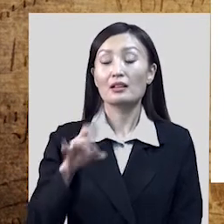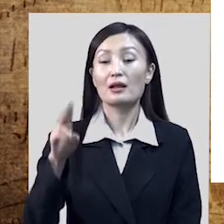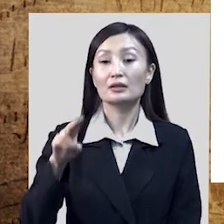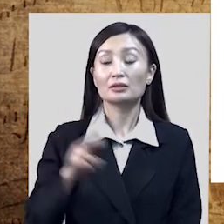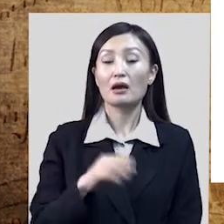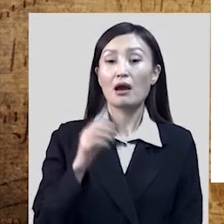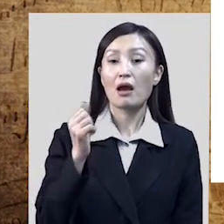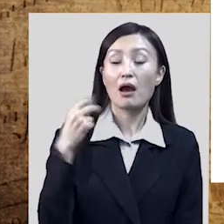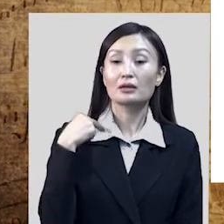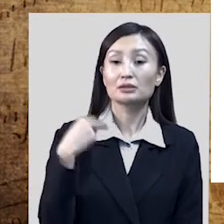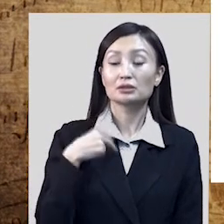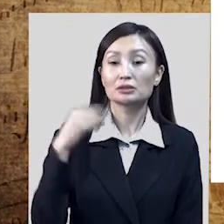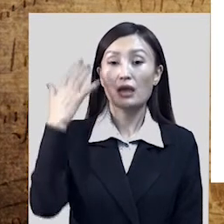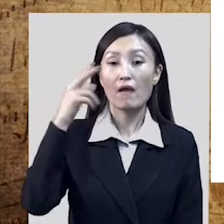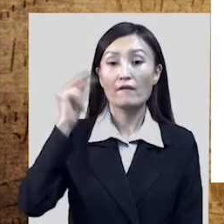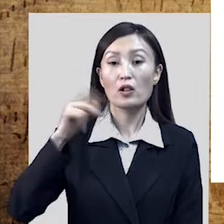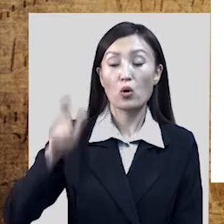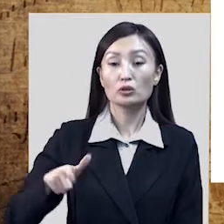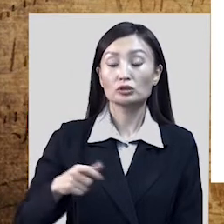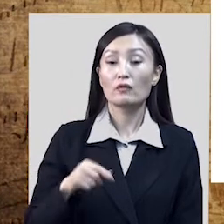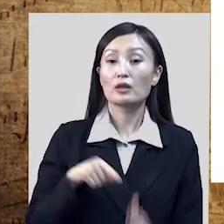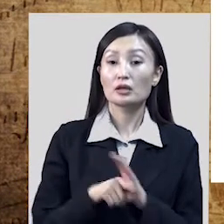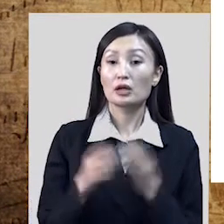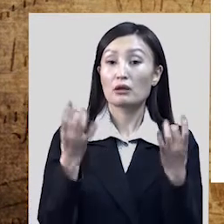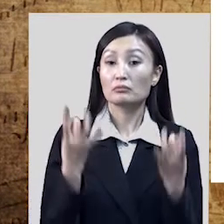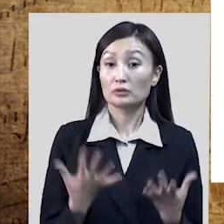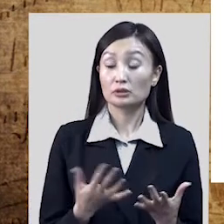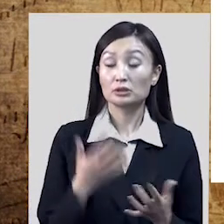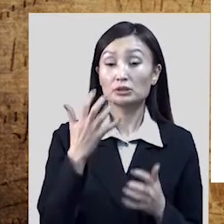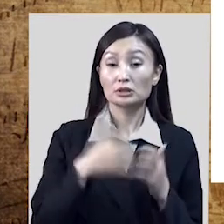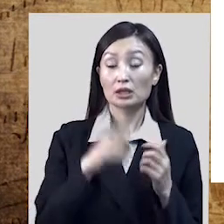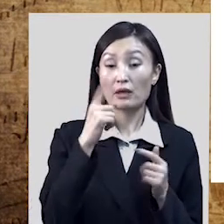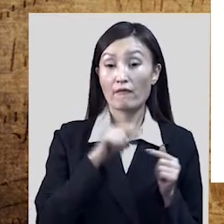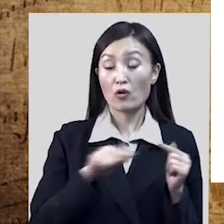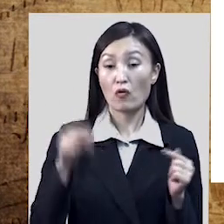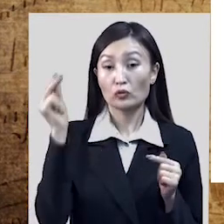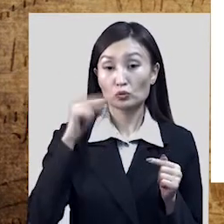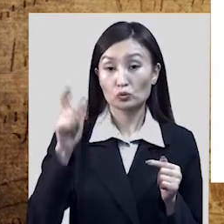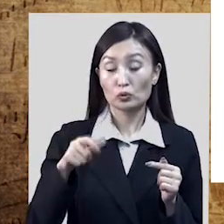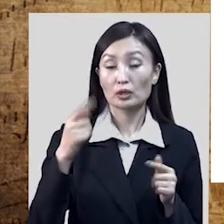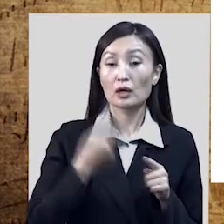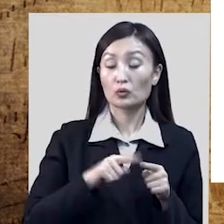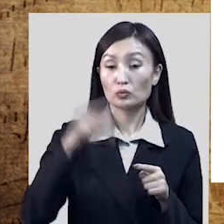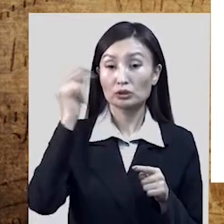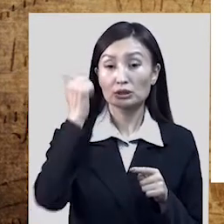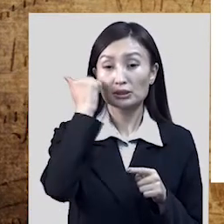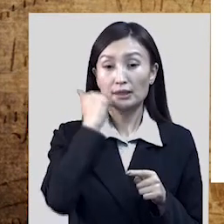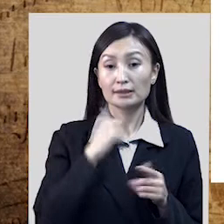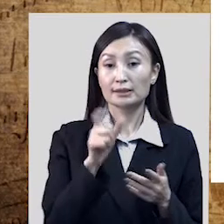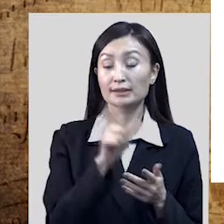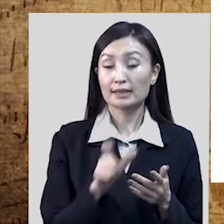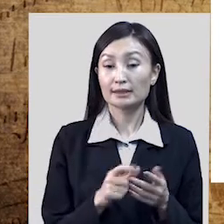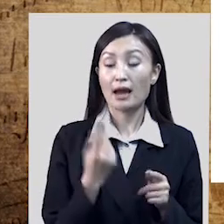философ начинал свою карьеру как типичный средневековый учёный который изучает старинные тексты